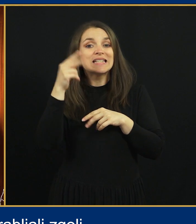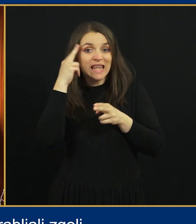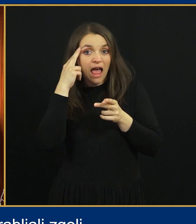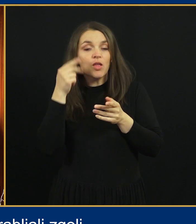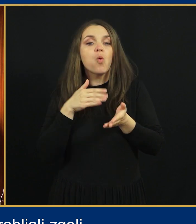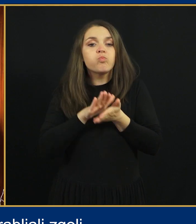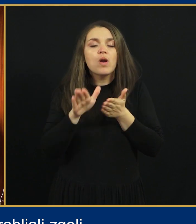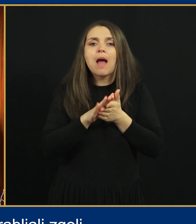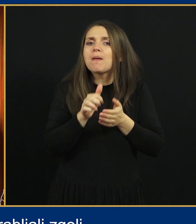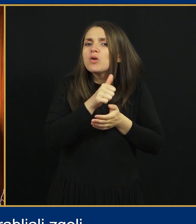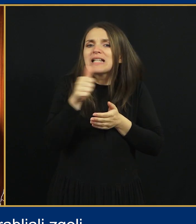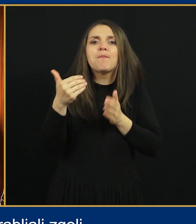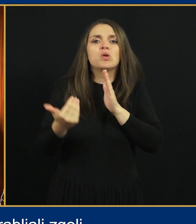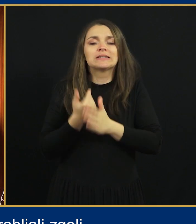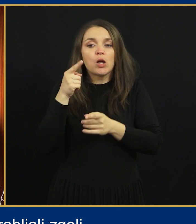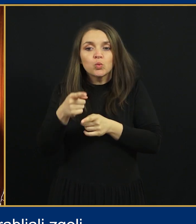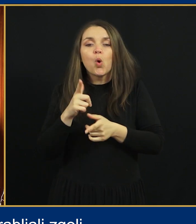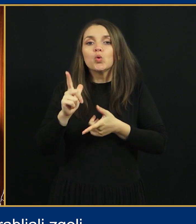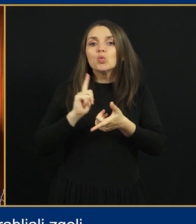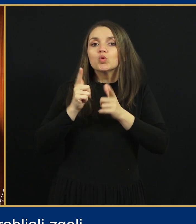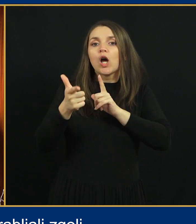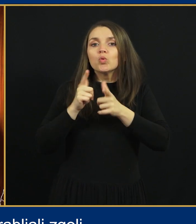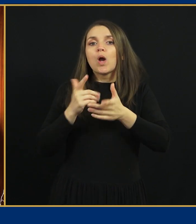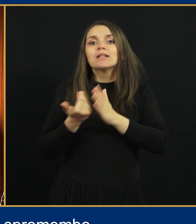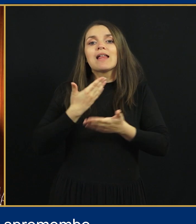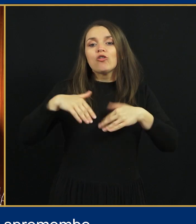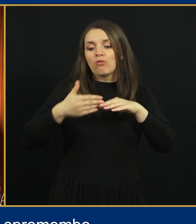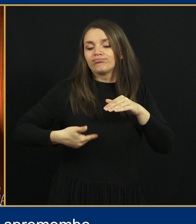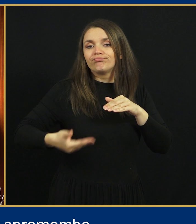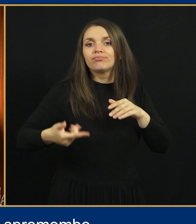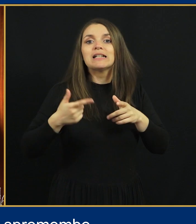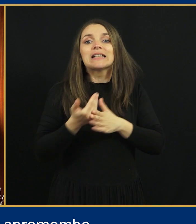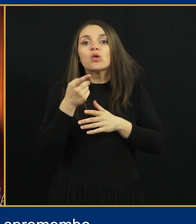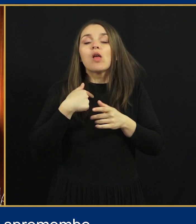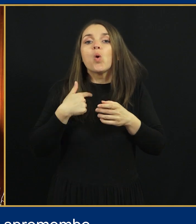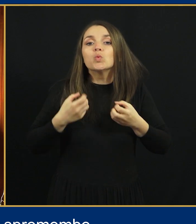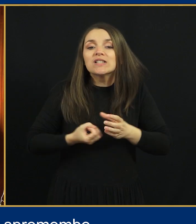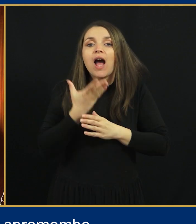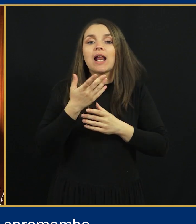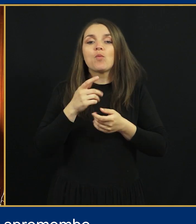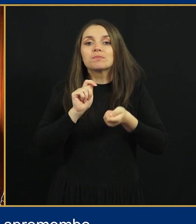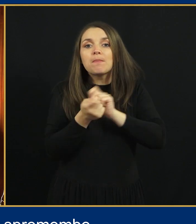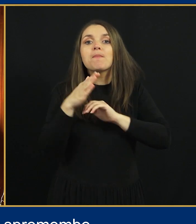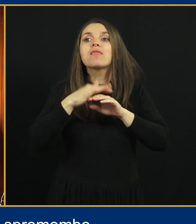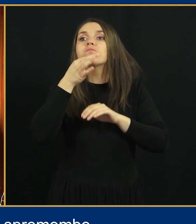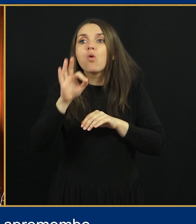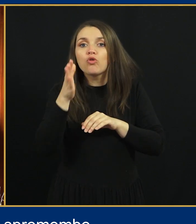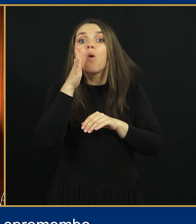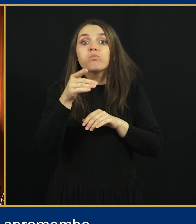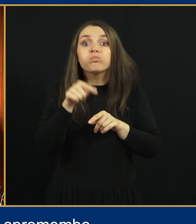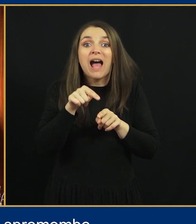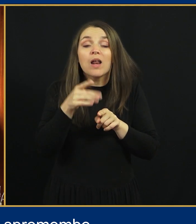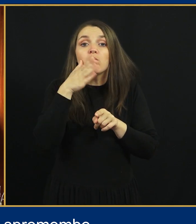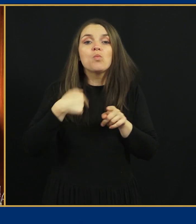znanje uporabljali zgolj in izključno zato, da drug za drugega in za naše potomce ustvarjamo spremembe na bolje, bomo